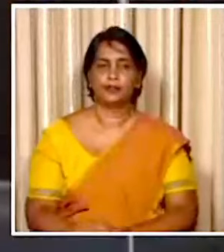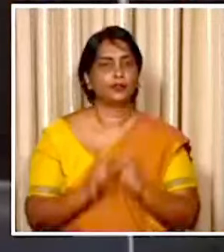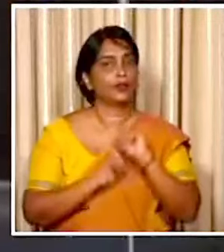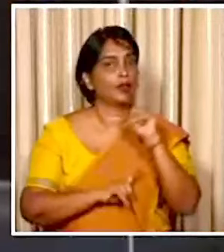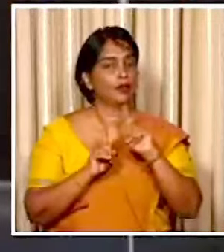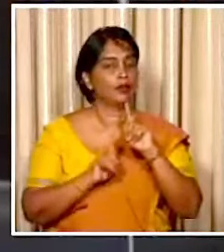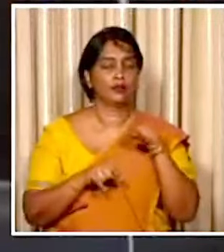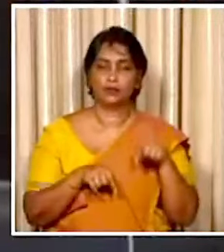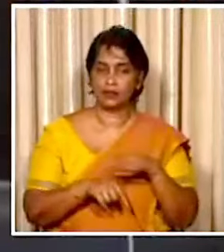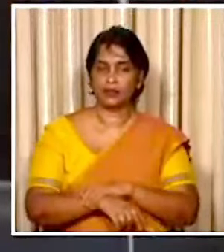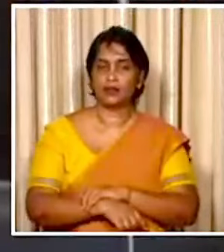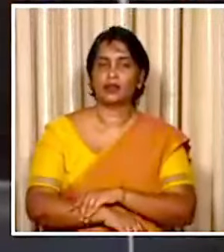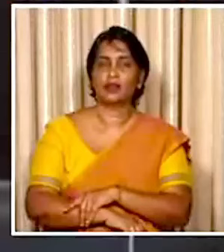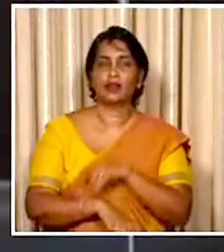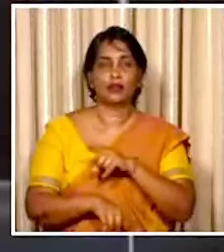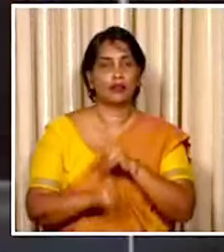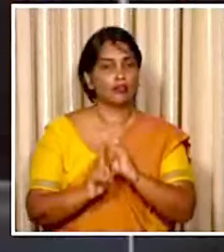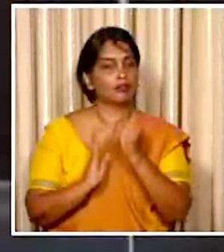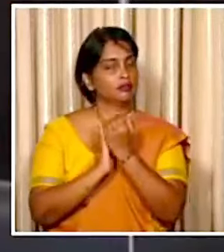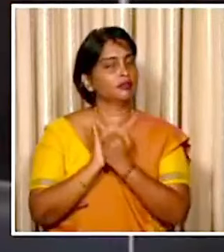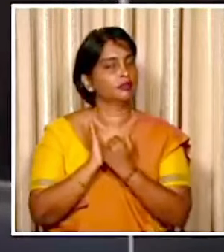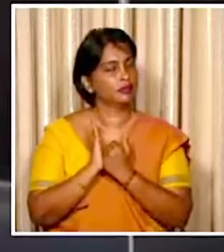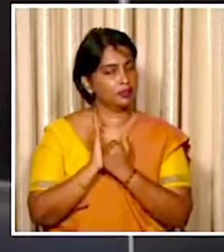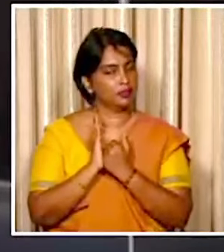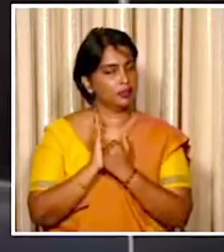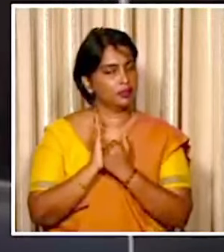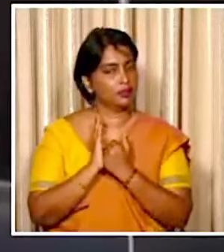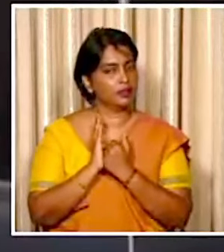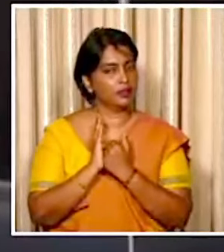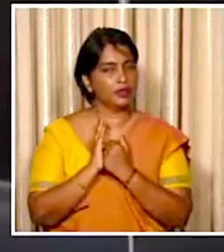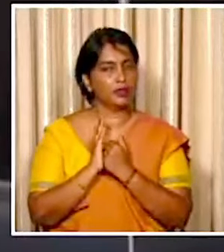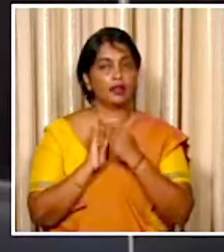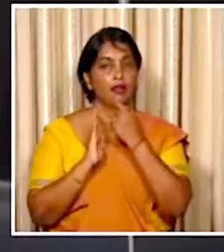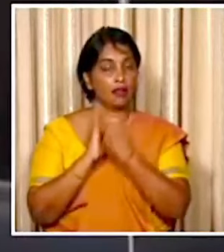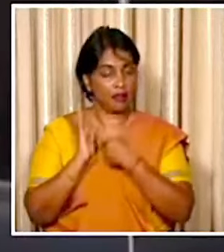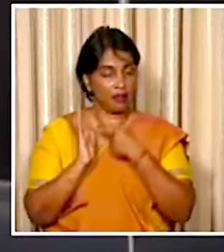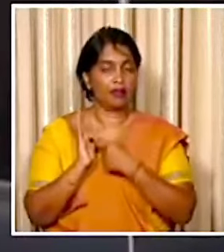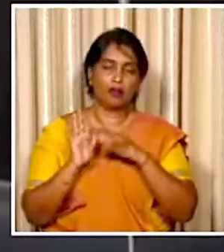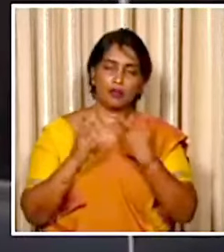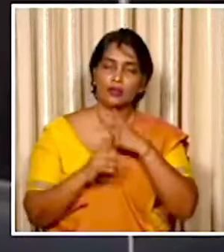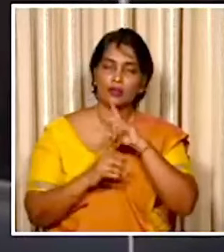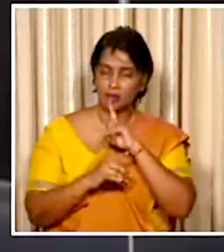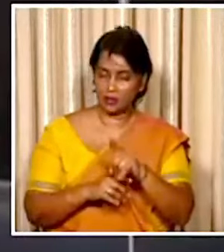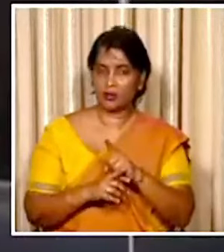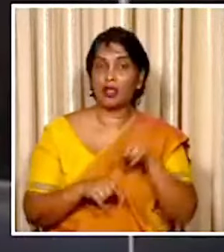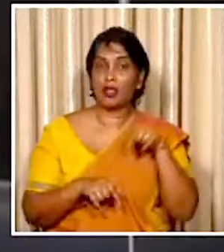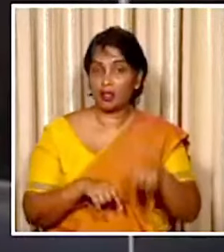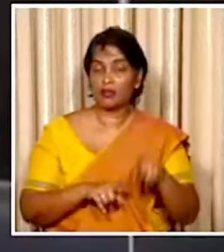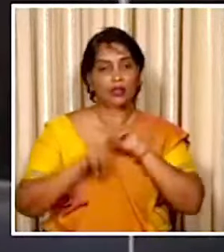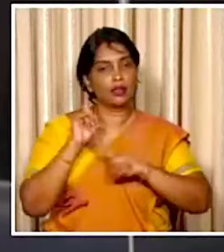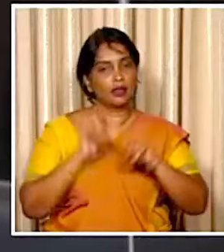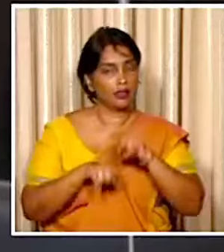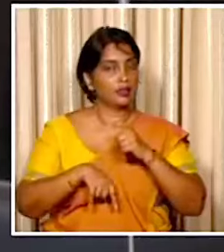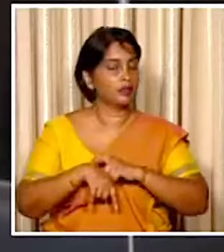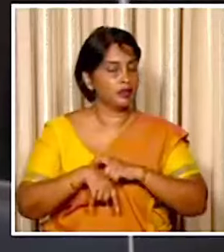පාර්ලිමේන්තුවේ රැස්වීම පාර්ලිමේන්තුවේ ස්ථාවර නියෝග අටේ විධිදානවල කුමක් සඳහන් තිබුණද? අද දින රැස්වීම